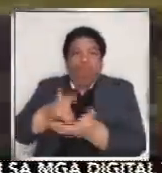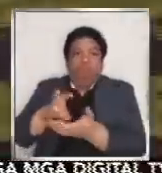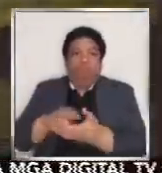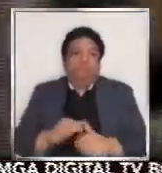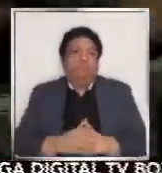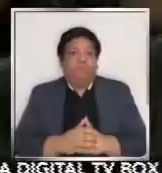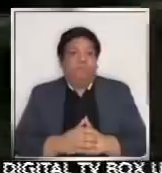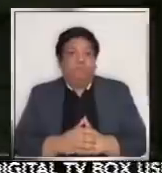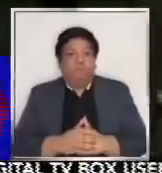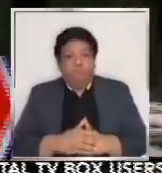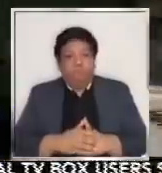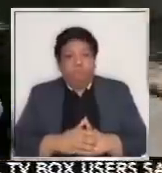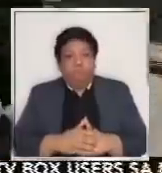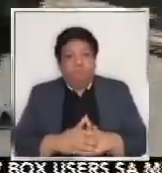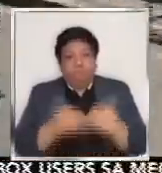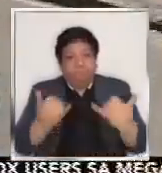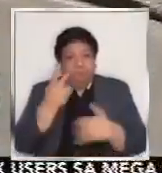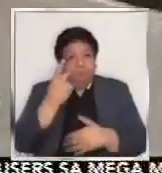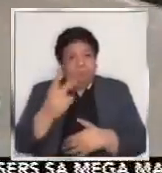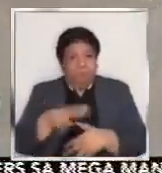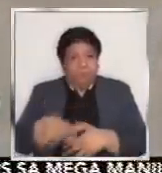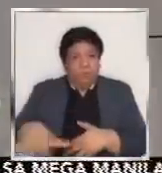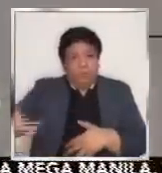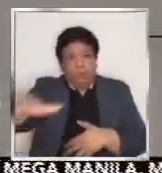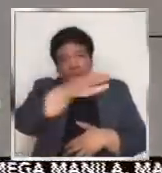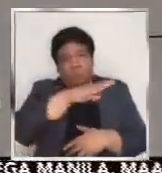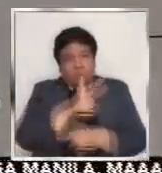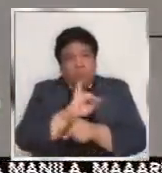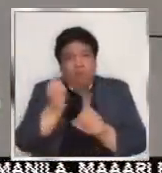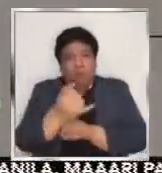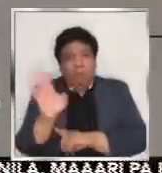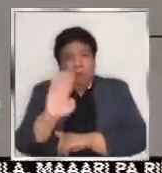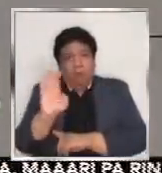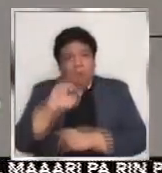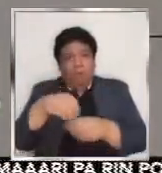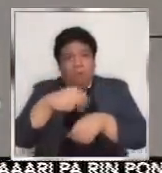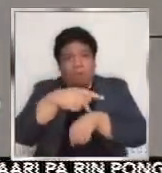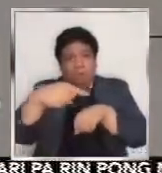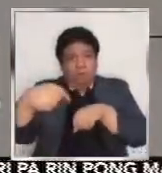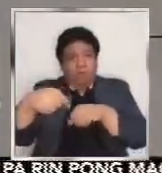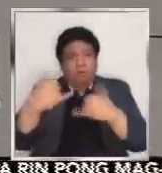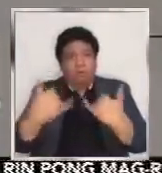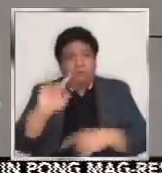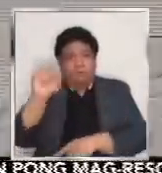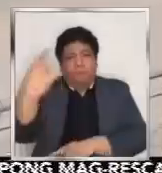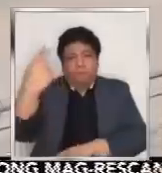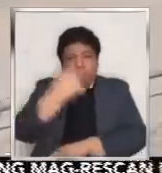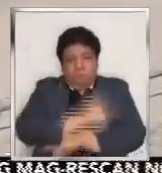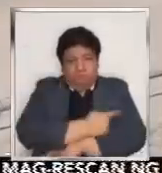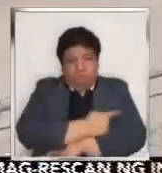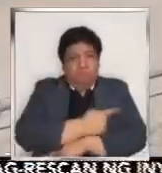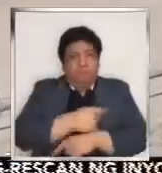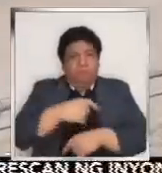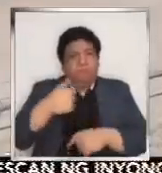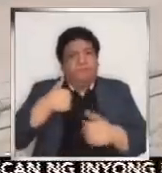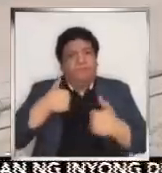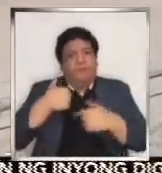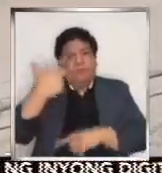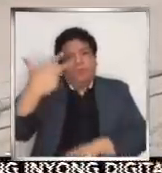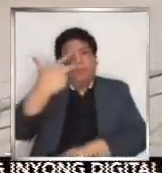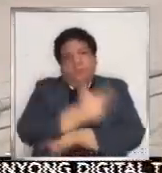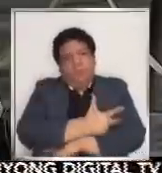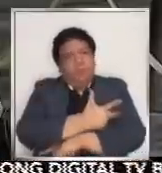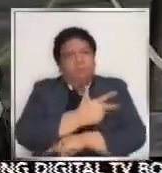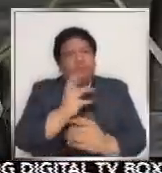Ganito na ang itsura ng dating mataong Barangay Baclaran sa Parañaque ngayong unang araw ng pagpapatupad ng 3-day calibrated